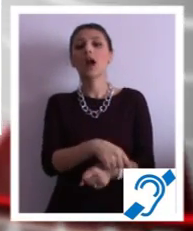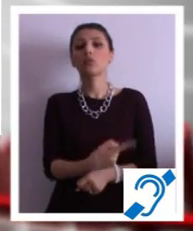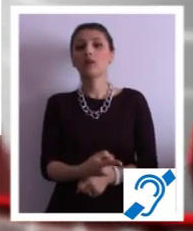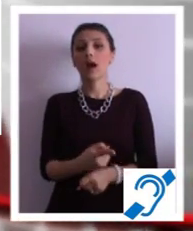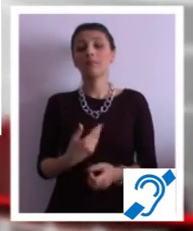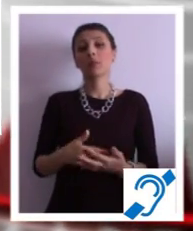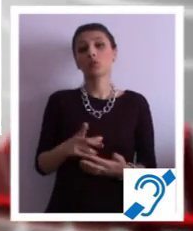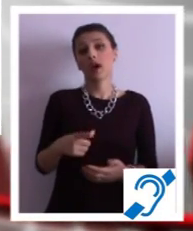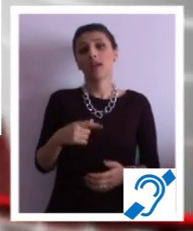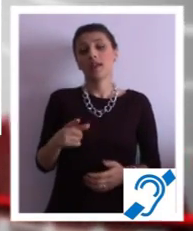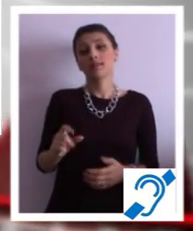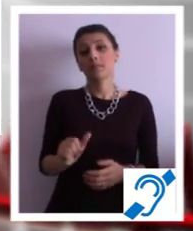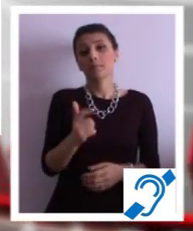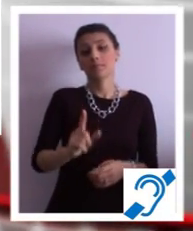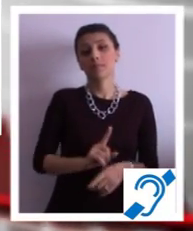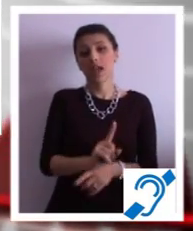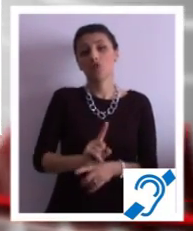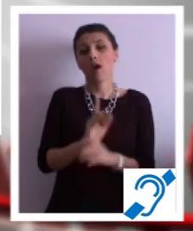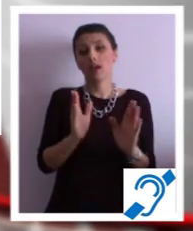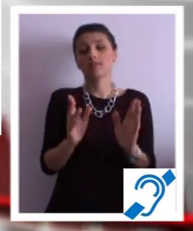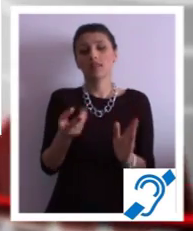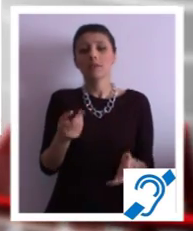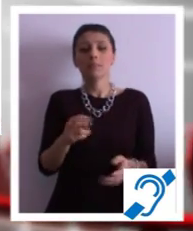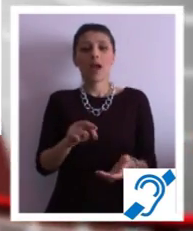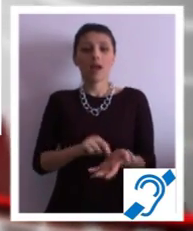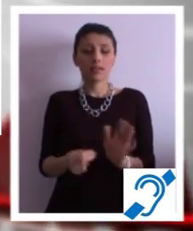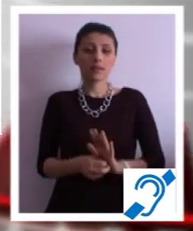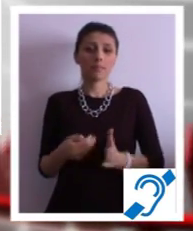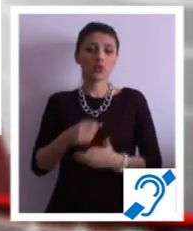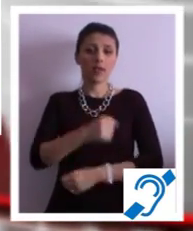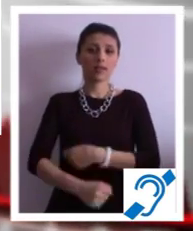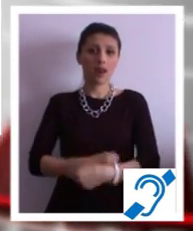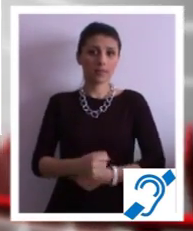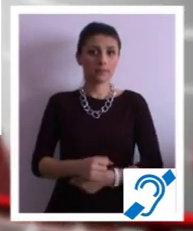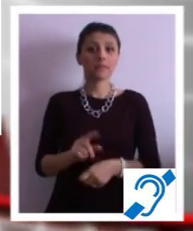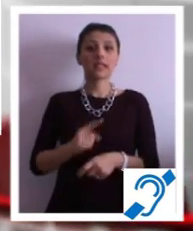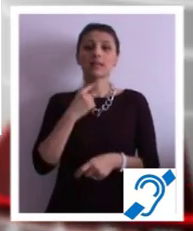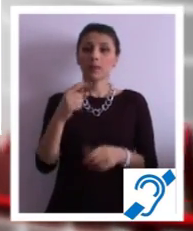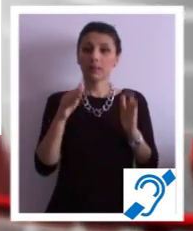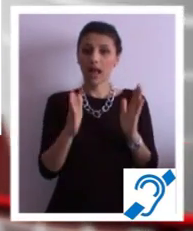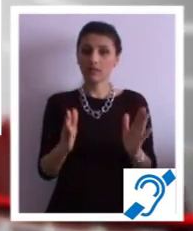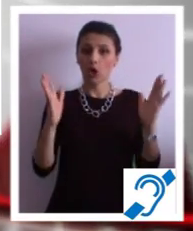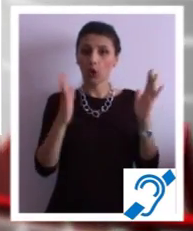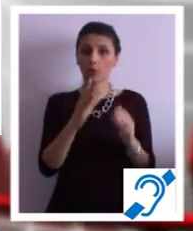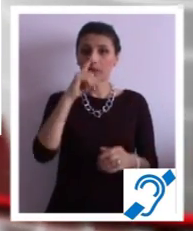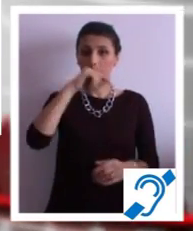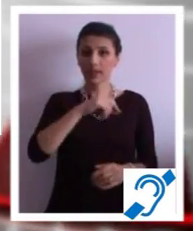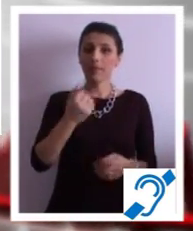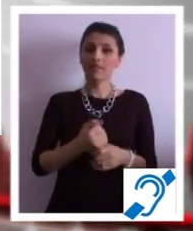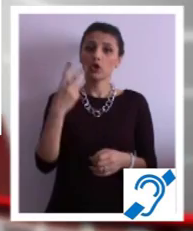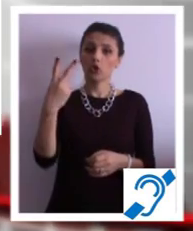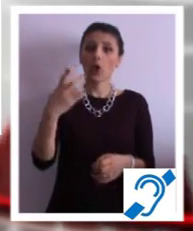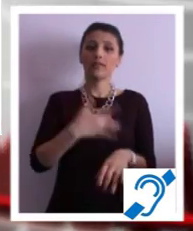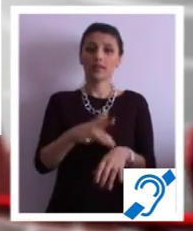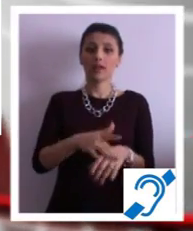suntem în perioada de pregătire. În momentul de față sunt mulțumit. În această săptămână, gruparea piteșteană mai are două